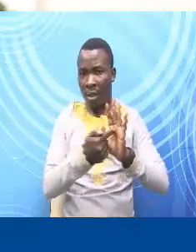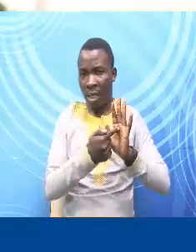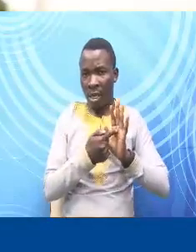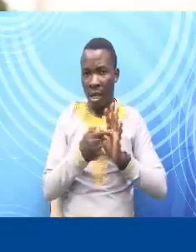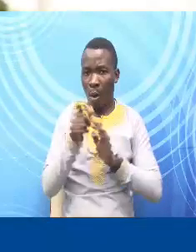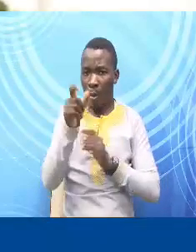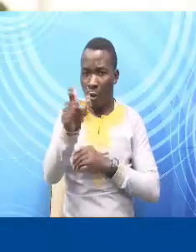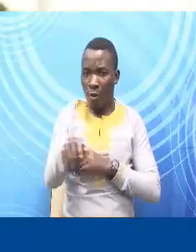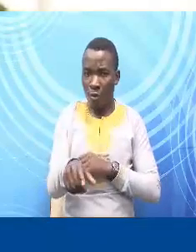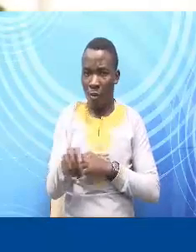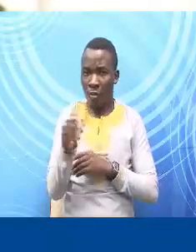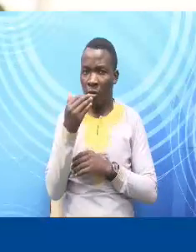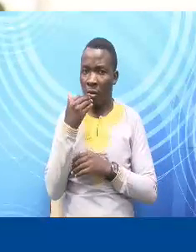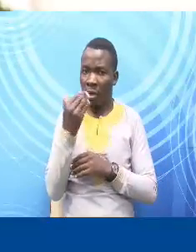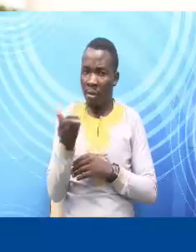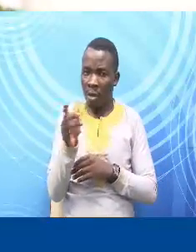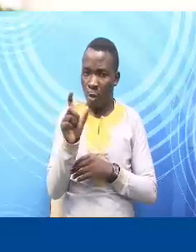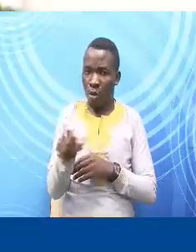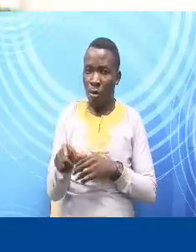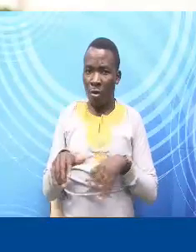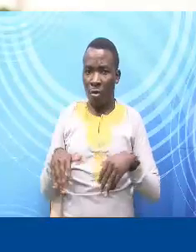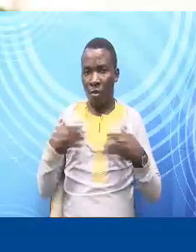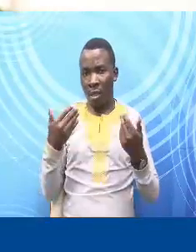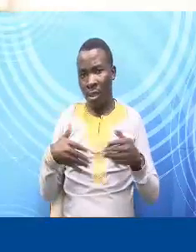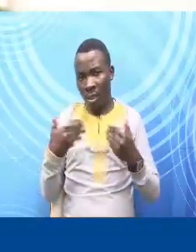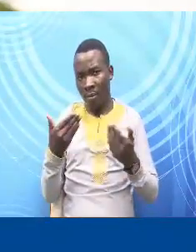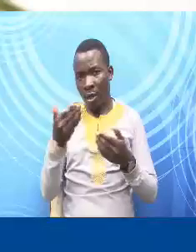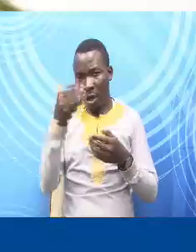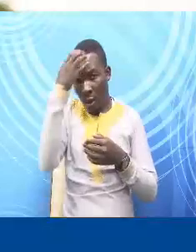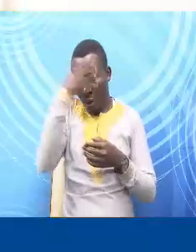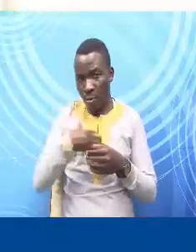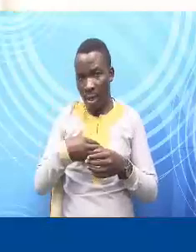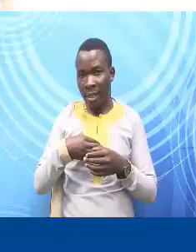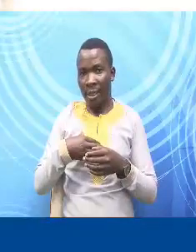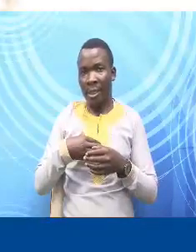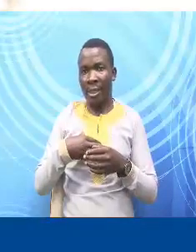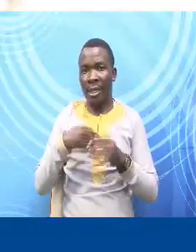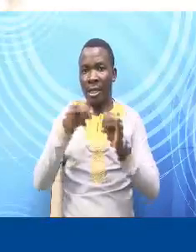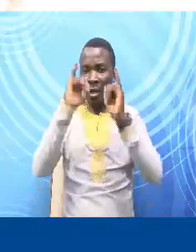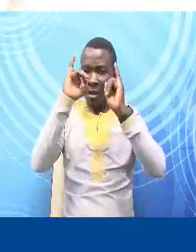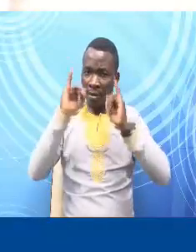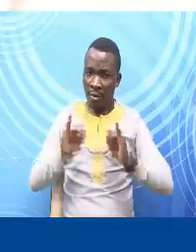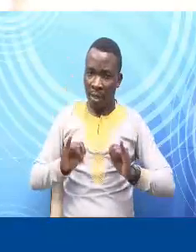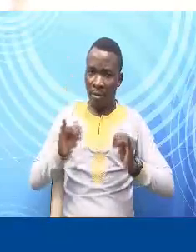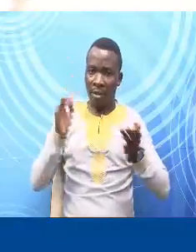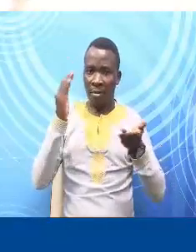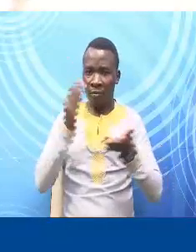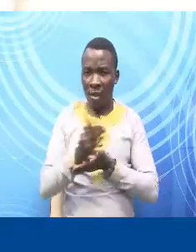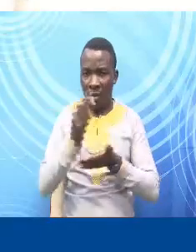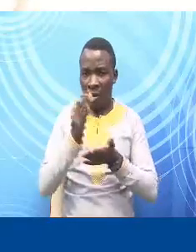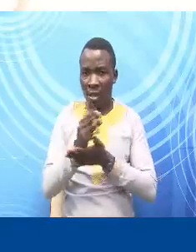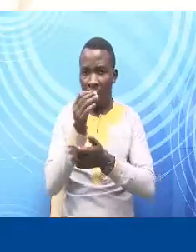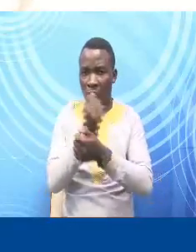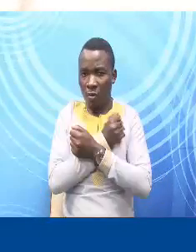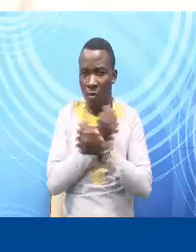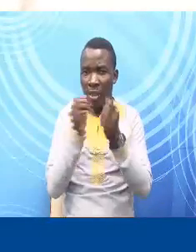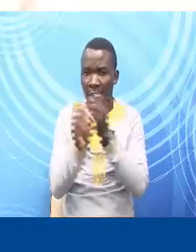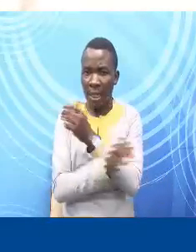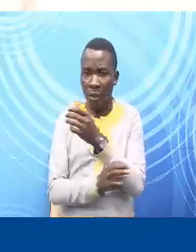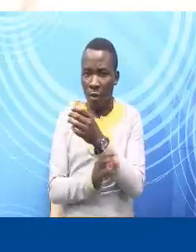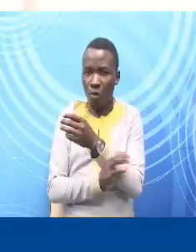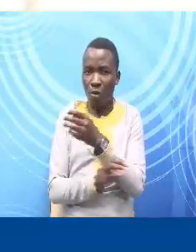n'ibiranga umuntu dushima twishimira ubumuntu ubupfura ubunyakuri gukunda igihugu gukunda